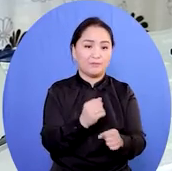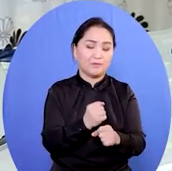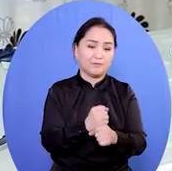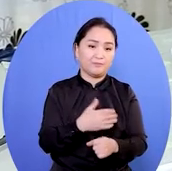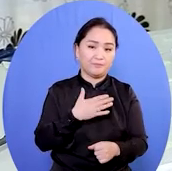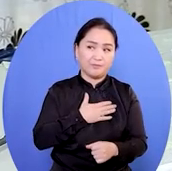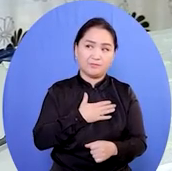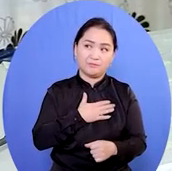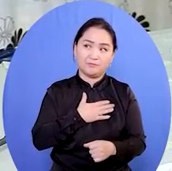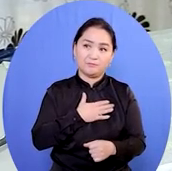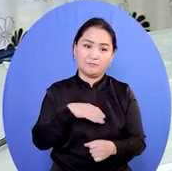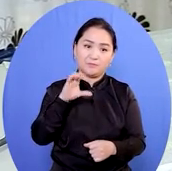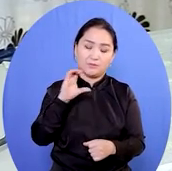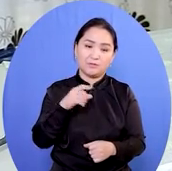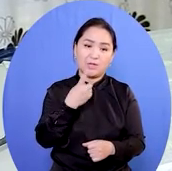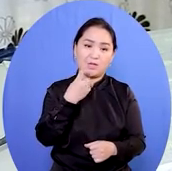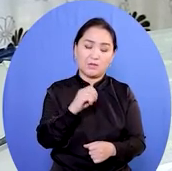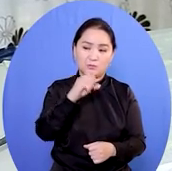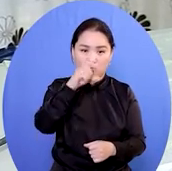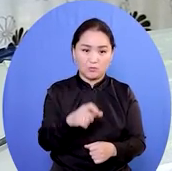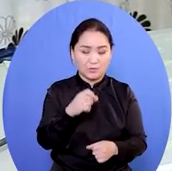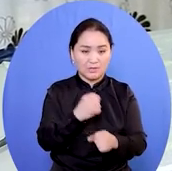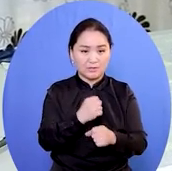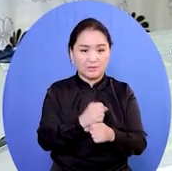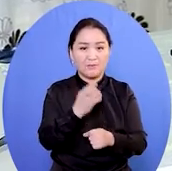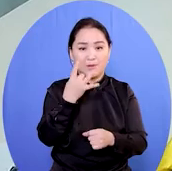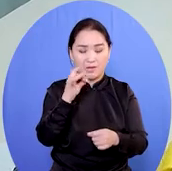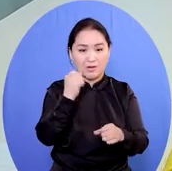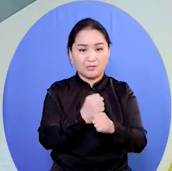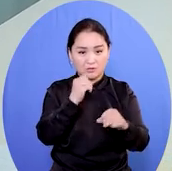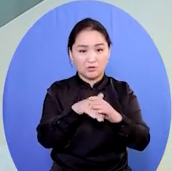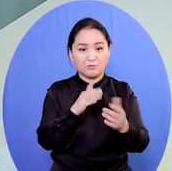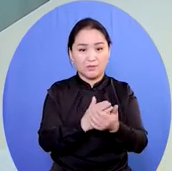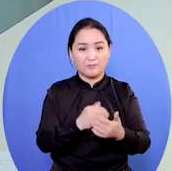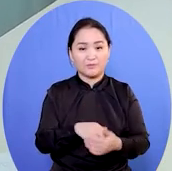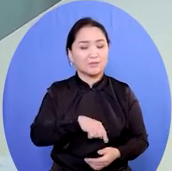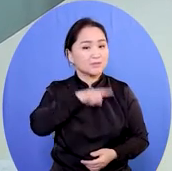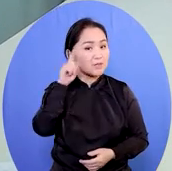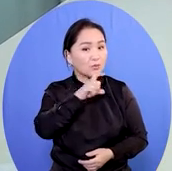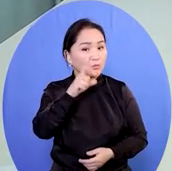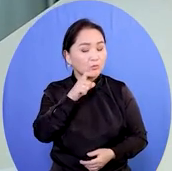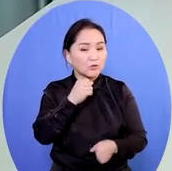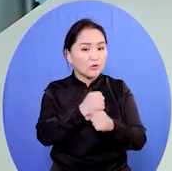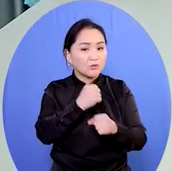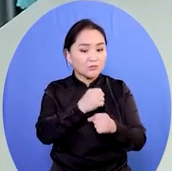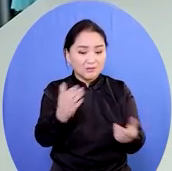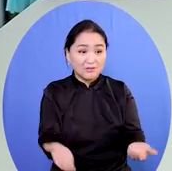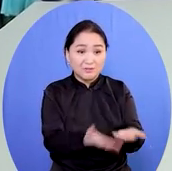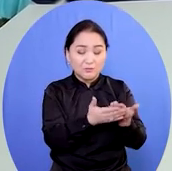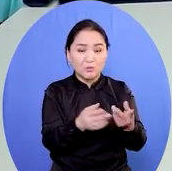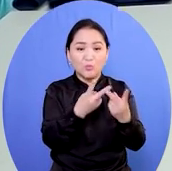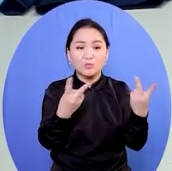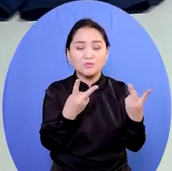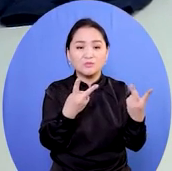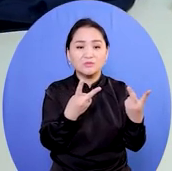байна? Манайха одоо нийт нэг 10 ажлын байраар хангаж ажилладаг. Залуучуудын хөдөлмөр эрхлэл гарааны бизнесийг дэмжих үндэсний хэмжээний